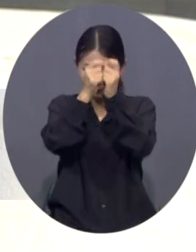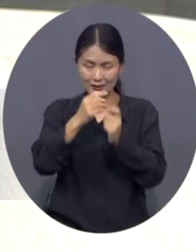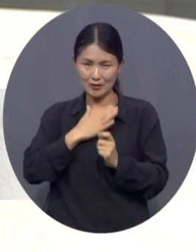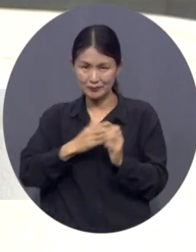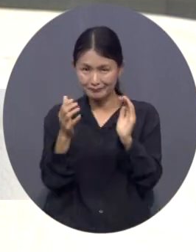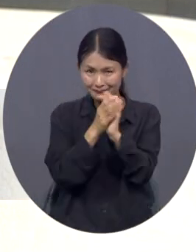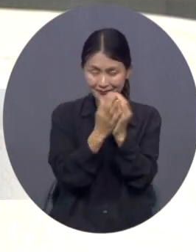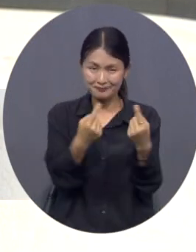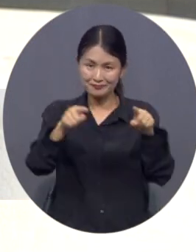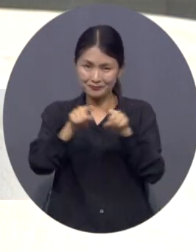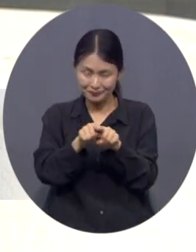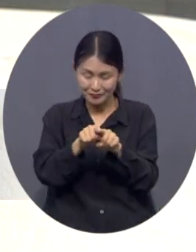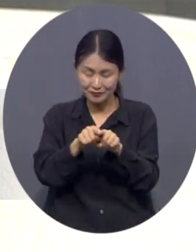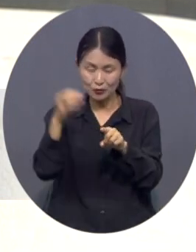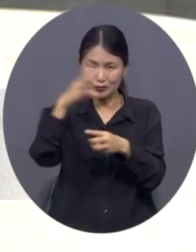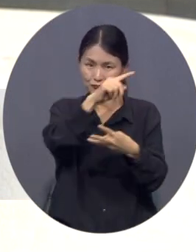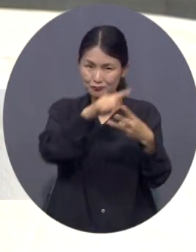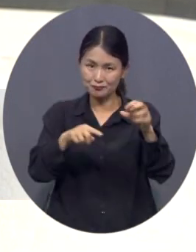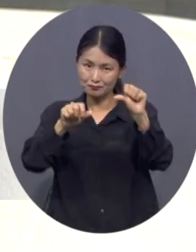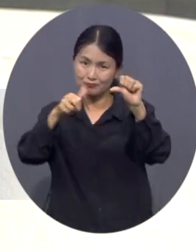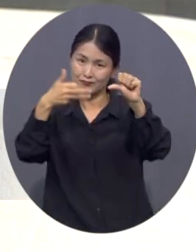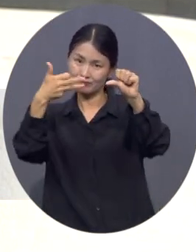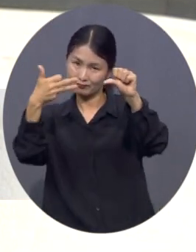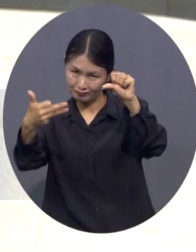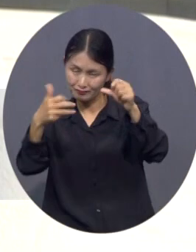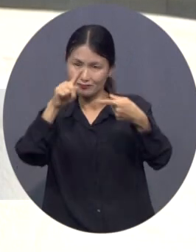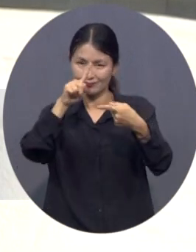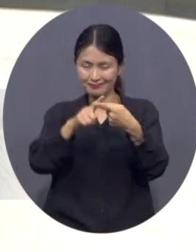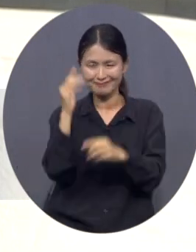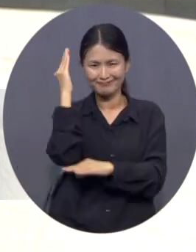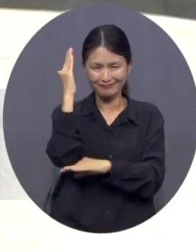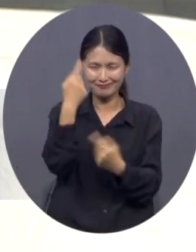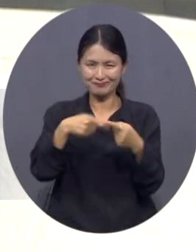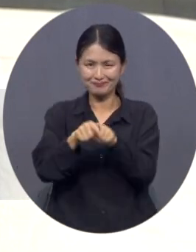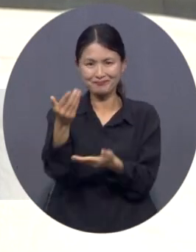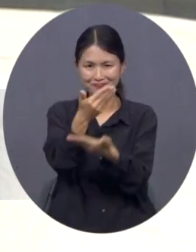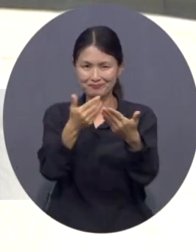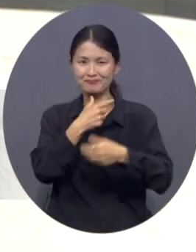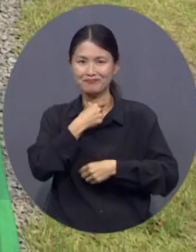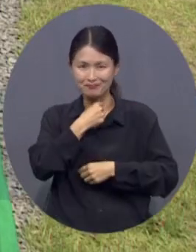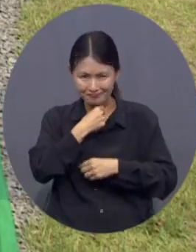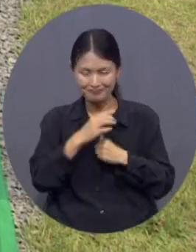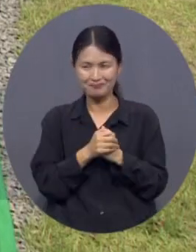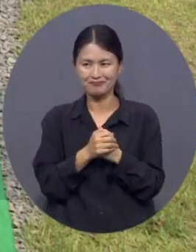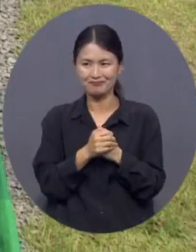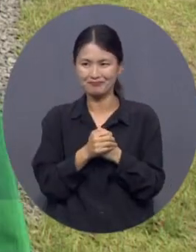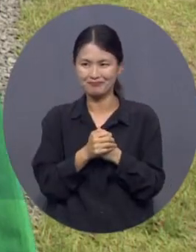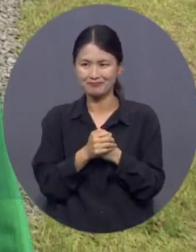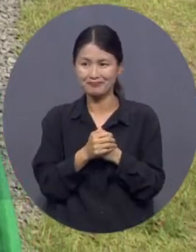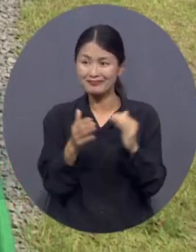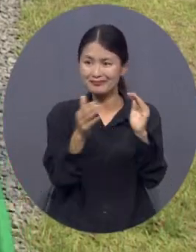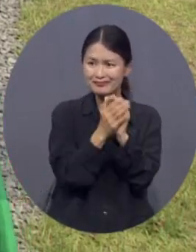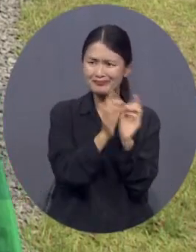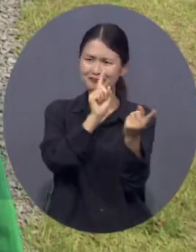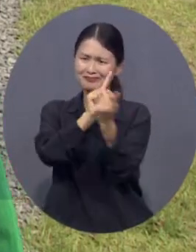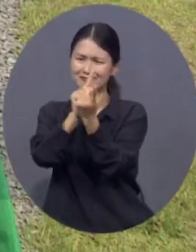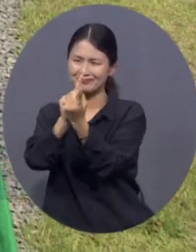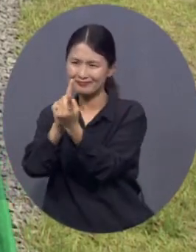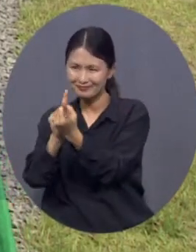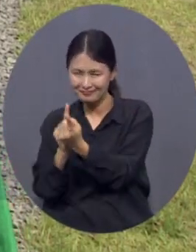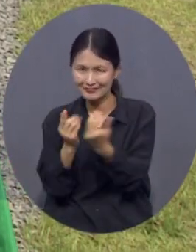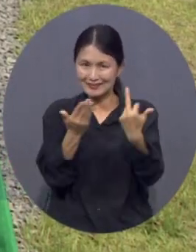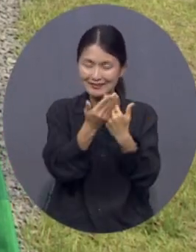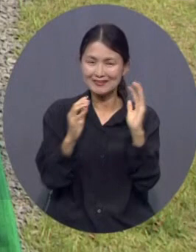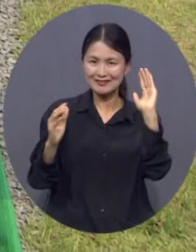더 광주 5.18 사건 그거에 대한 이야기를 좀 같이 나누고 싶습니다. 이렇게 친구들을 만나서 뭐